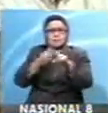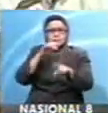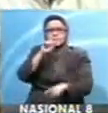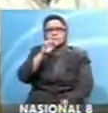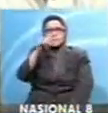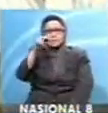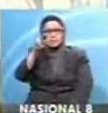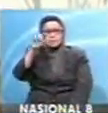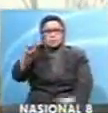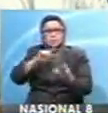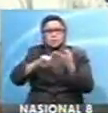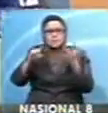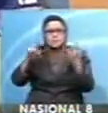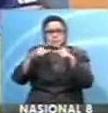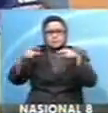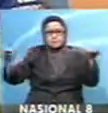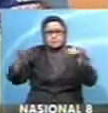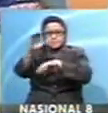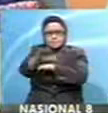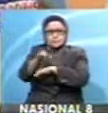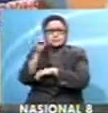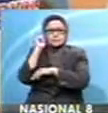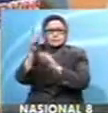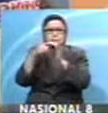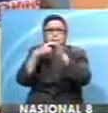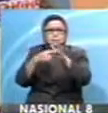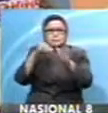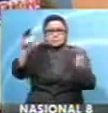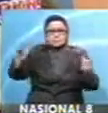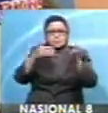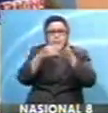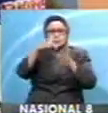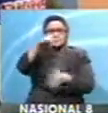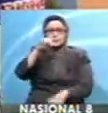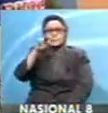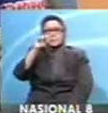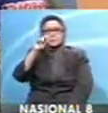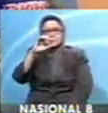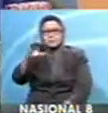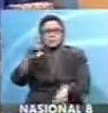jepun petang tadi berlangsung majelis memperkenalkan pasukan qxeddie salam